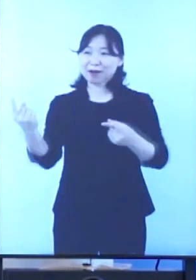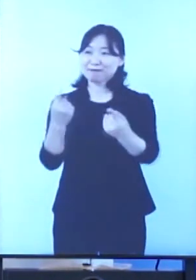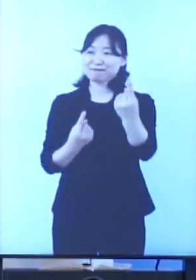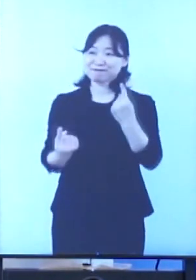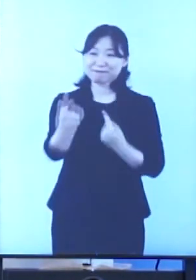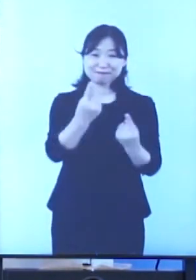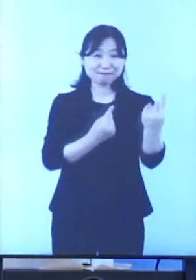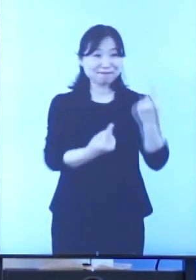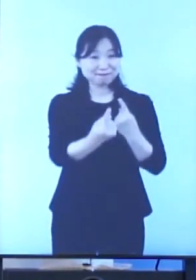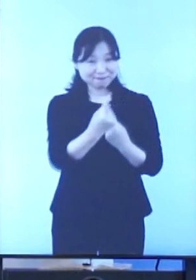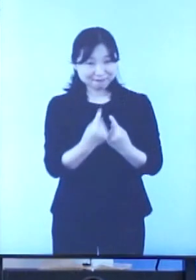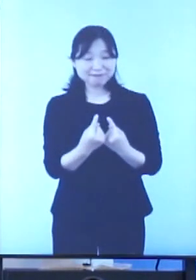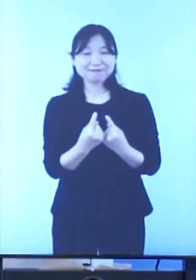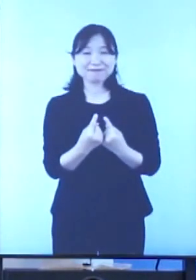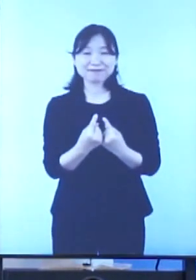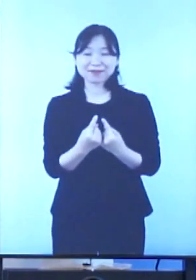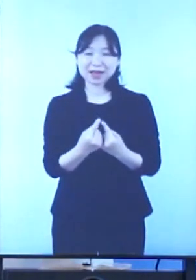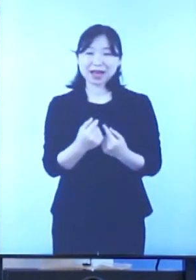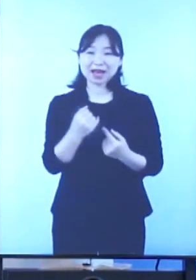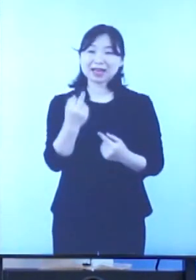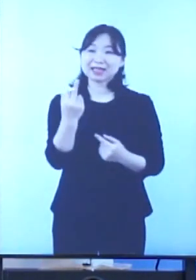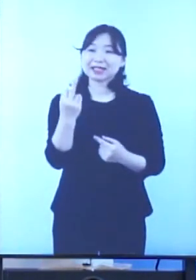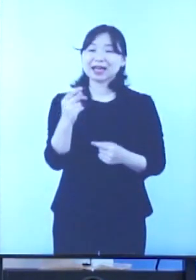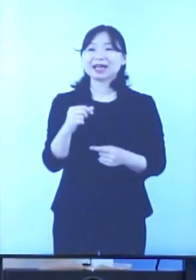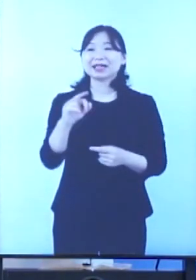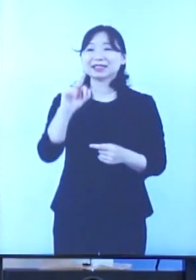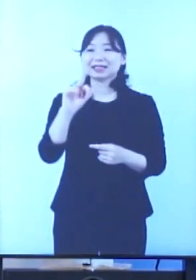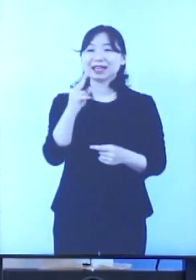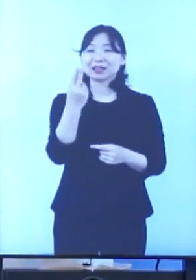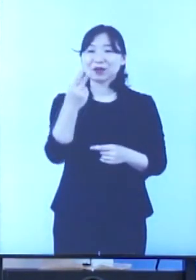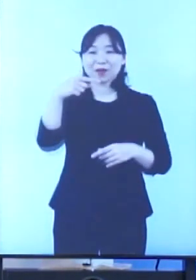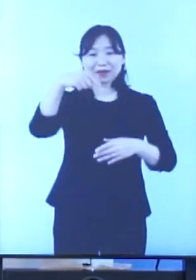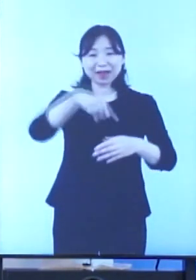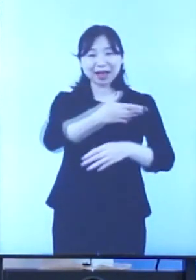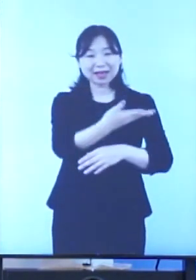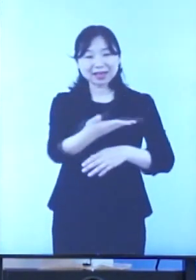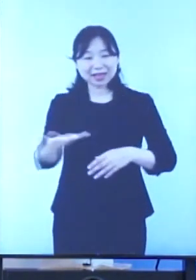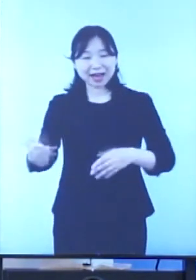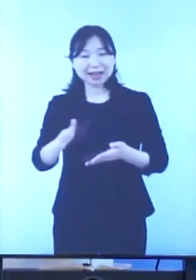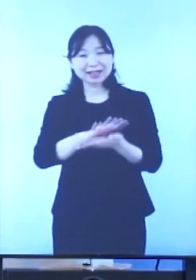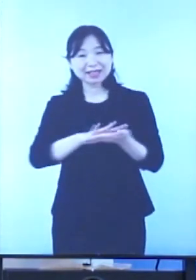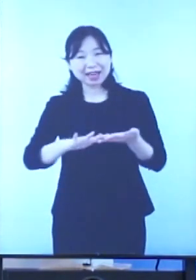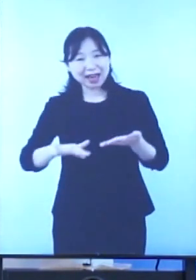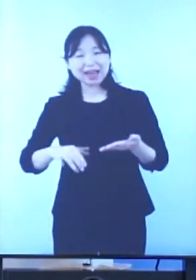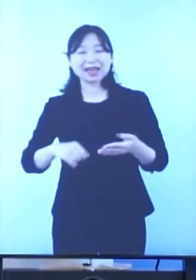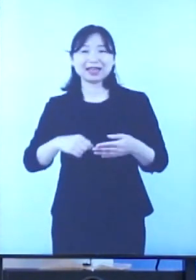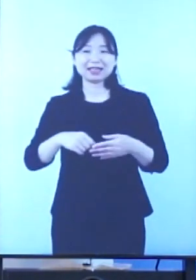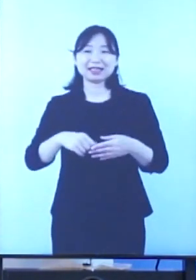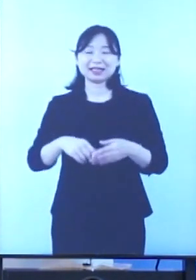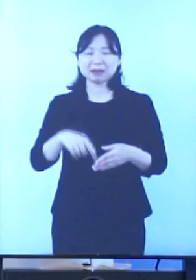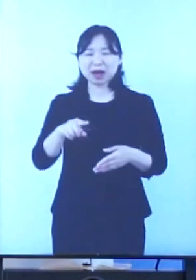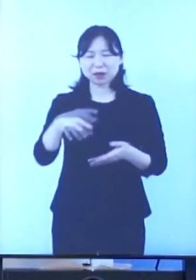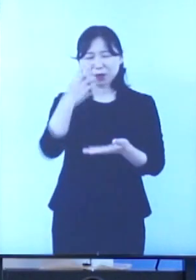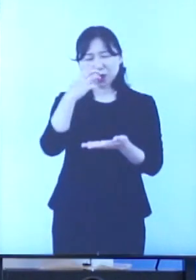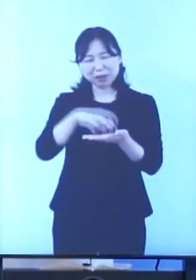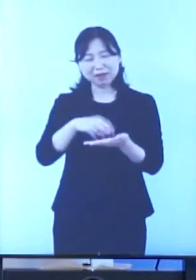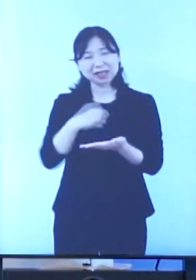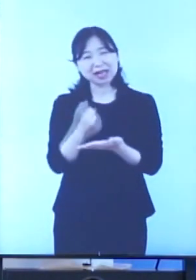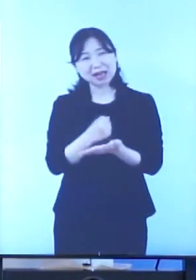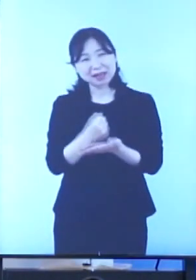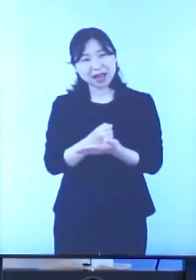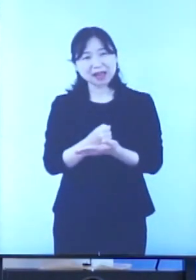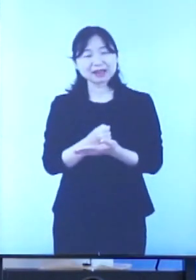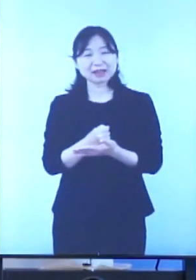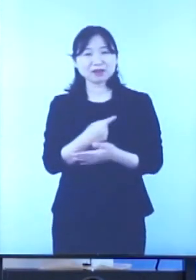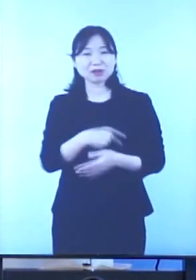けですので、いや瀬戸内海綺麗だったけどあのゴミ残念だったみたいな、そんな感想を持って、お返し